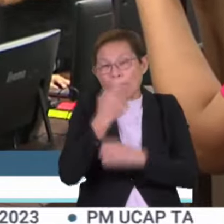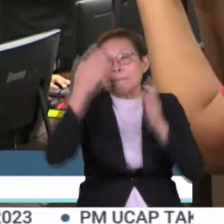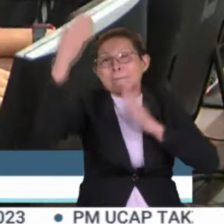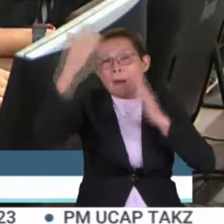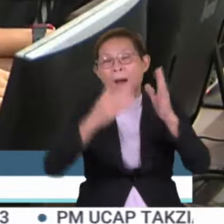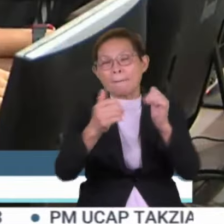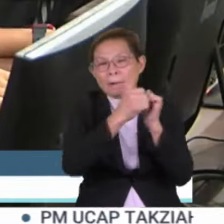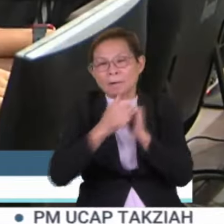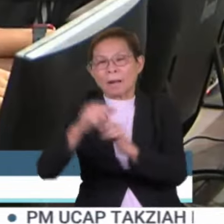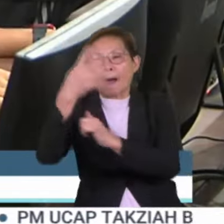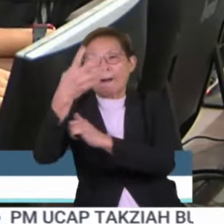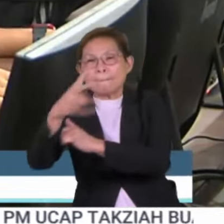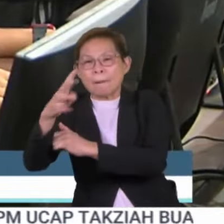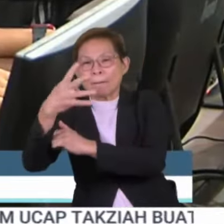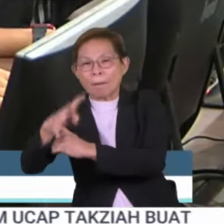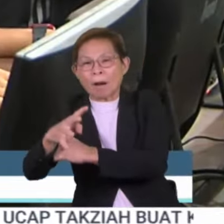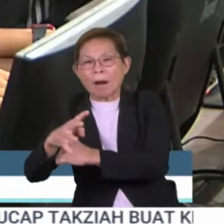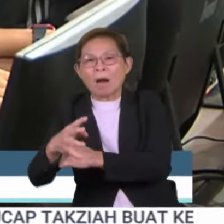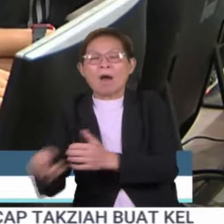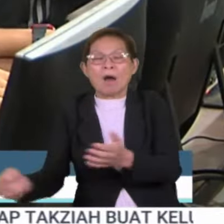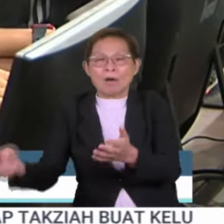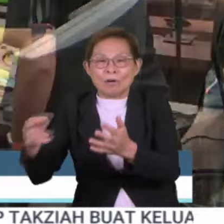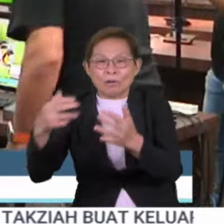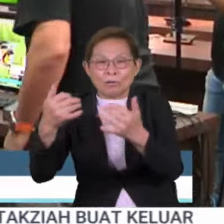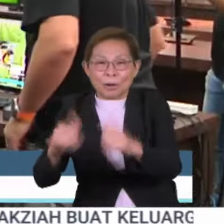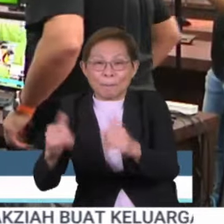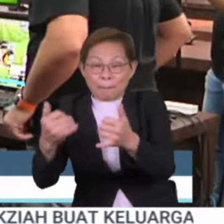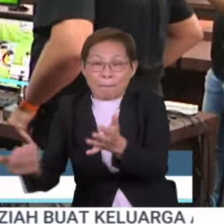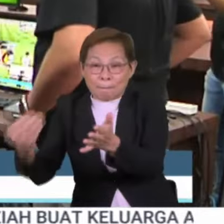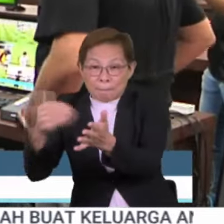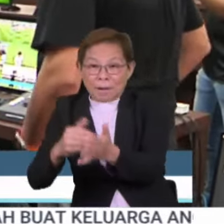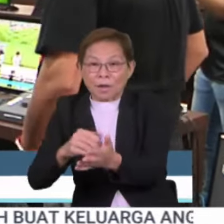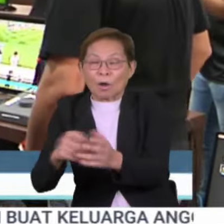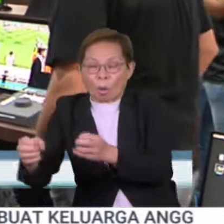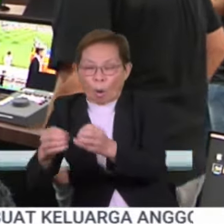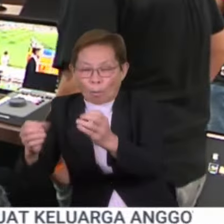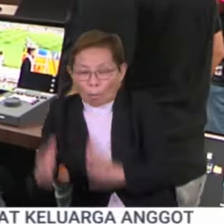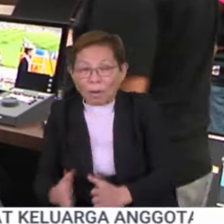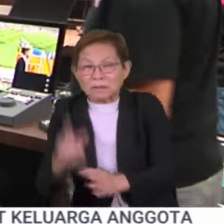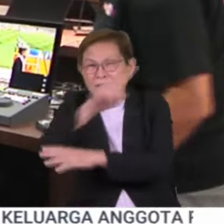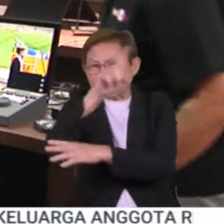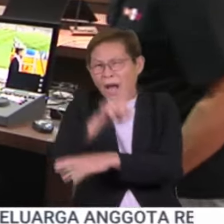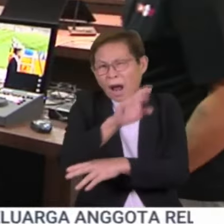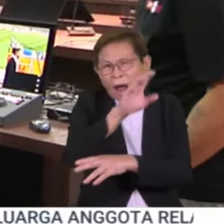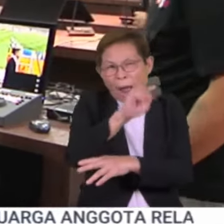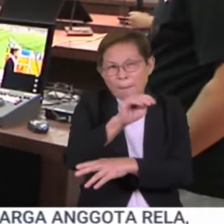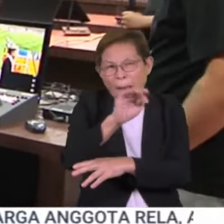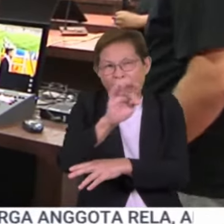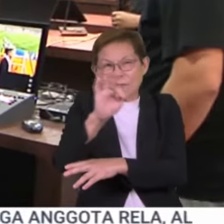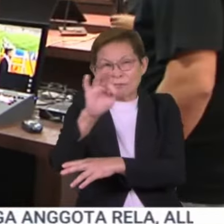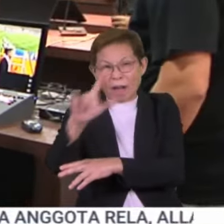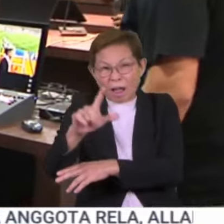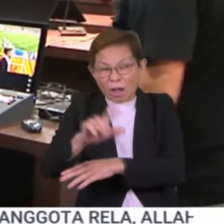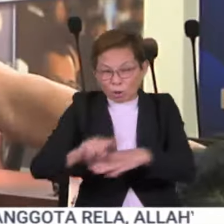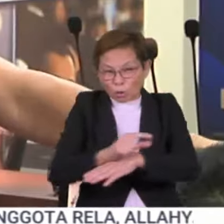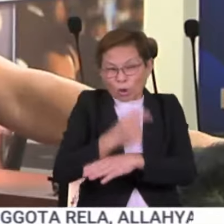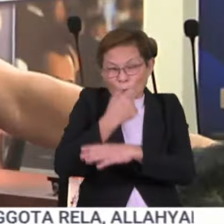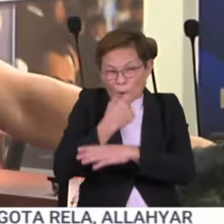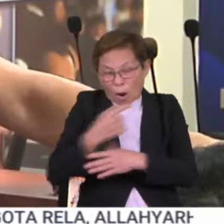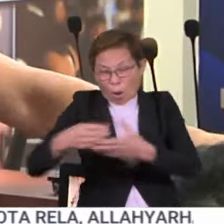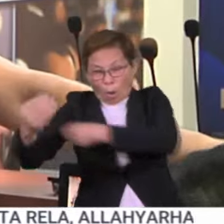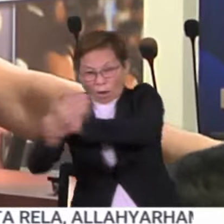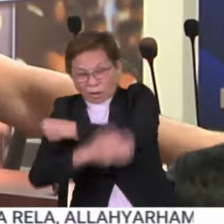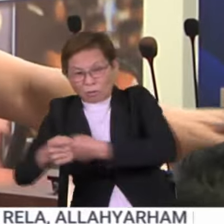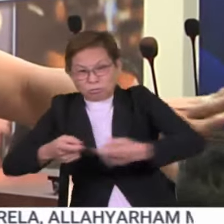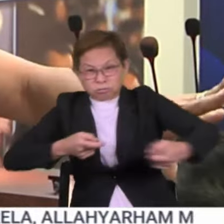bersama 14 replay operator Selain itu ketika ditanya sama admfl akan menggunakan Hikmat pengadil asing